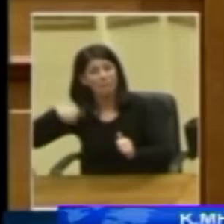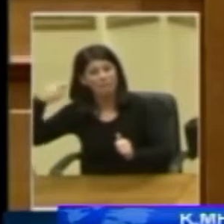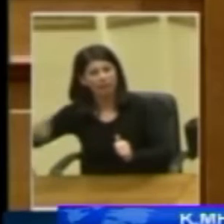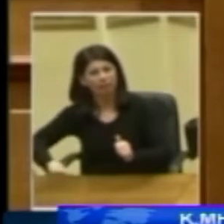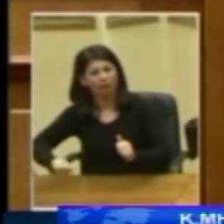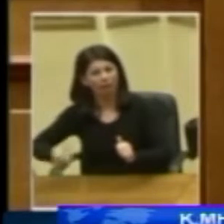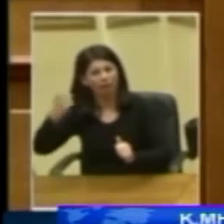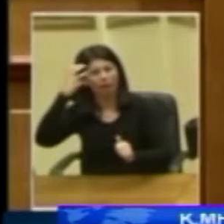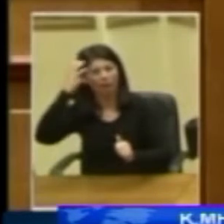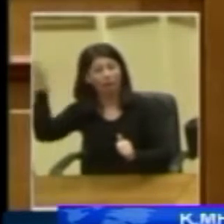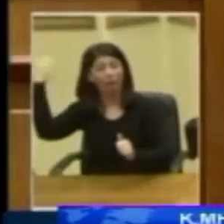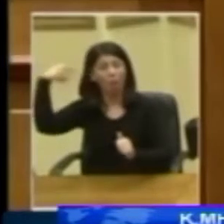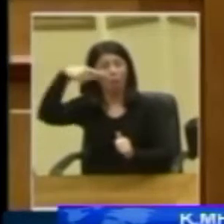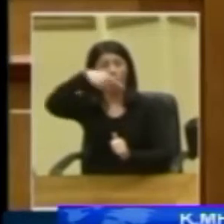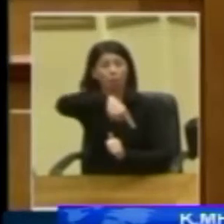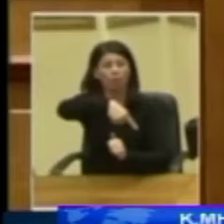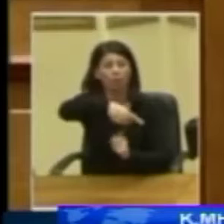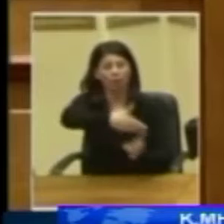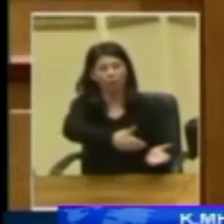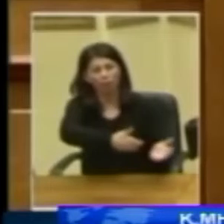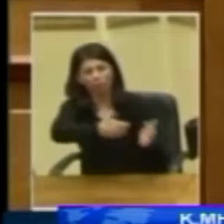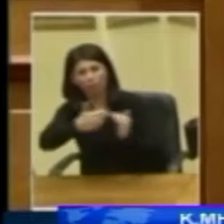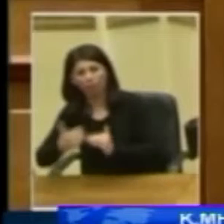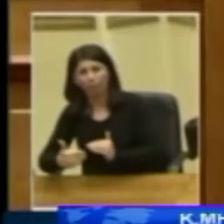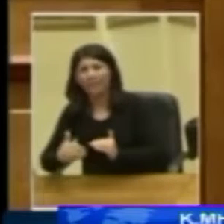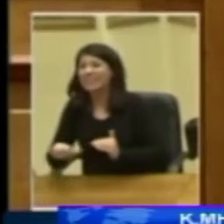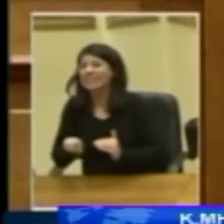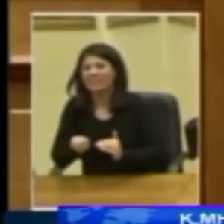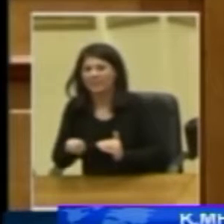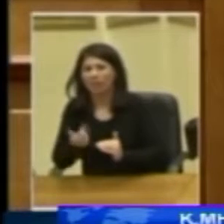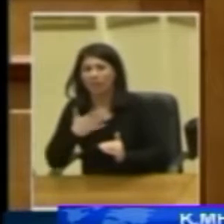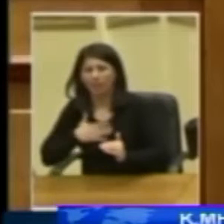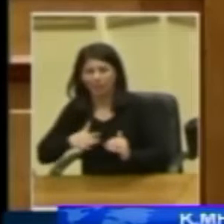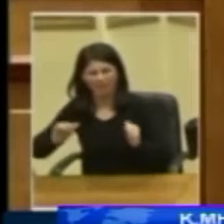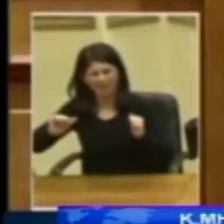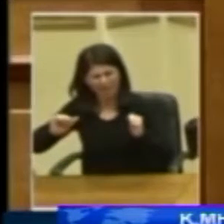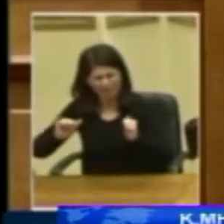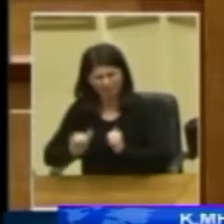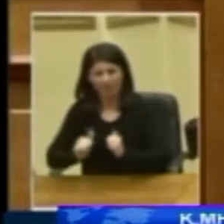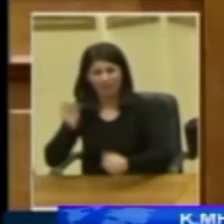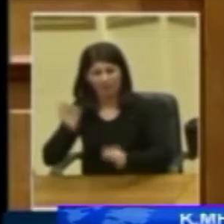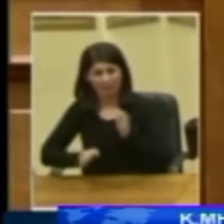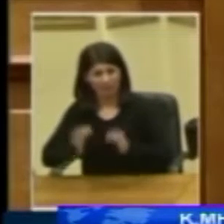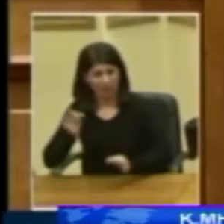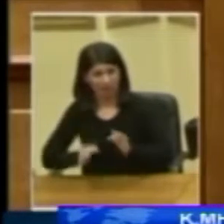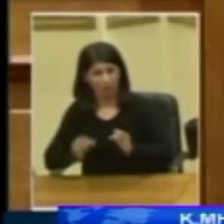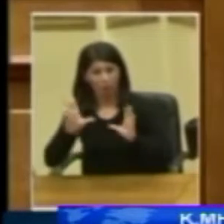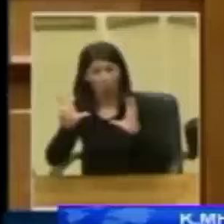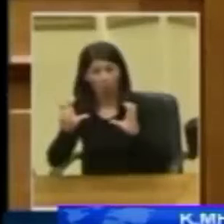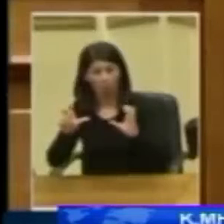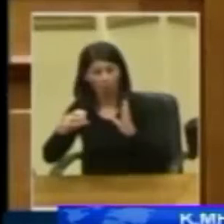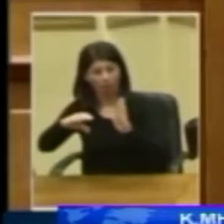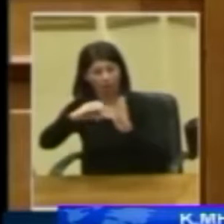κάνει τι ακριβώς? Να συμπιέσει τη συζήτηση 80